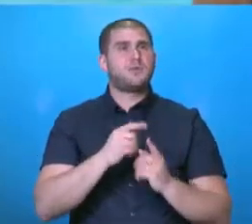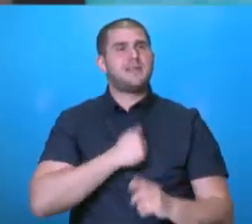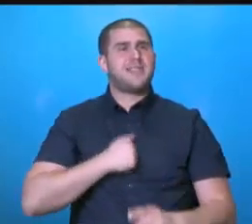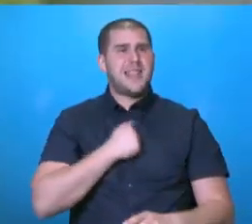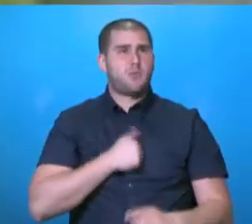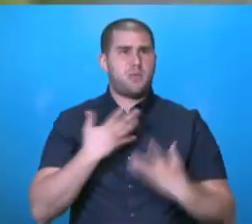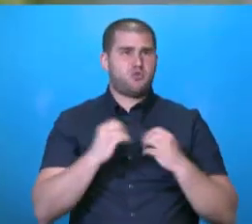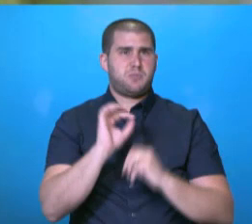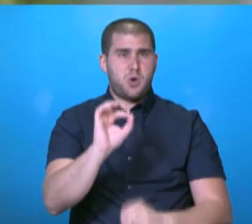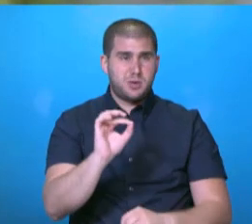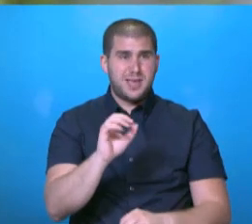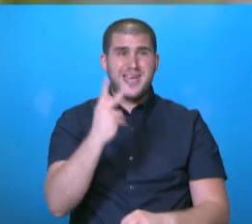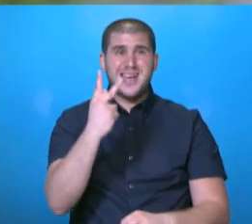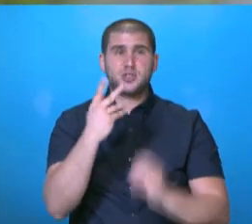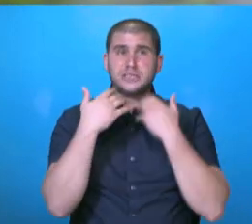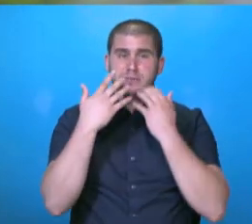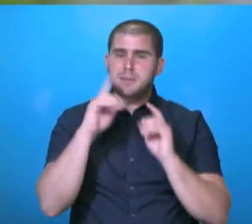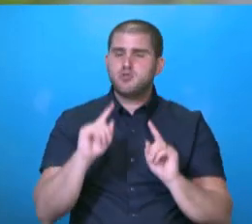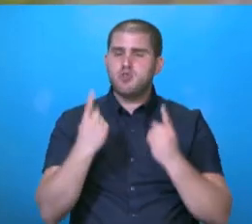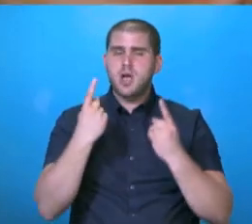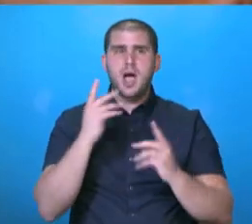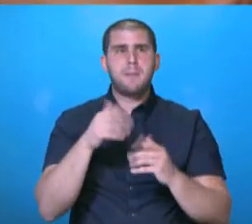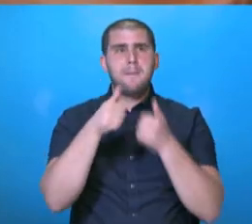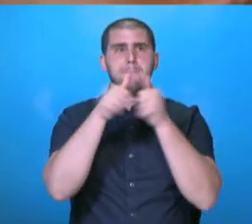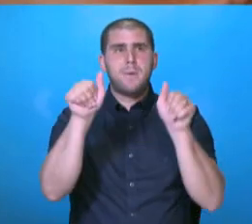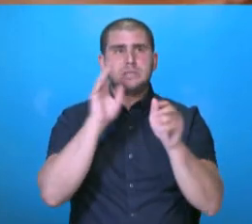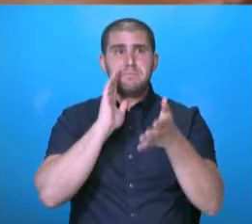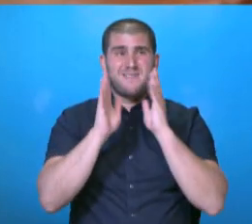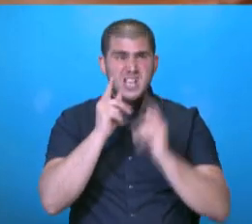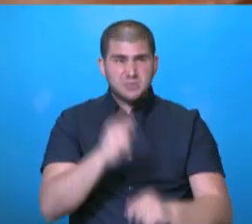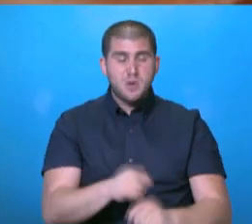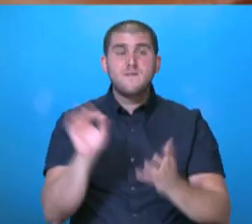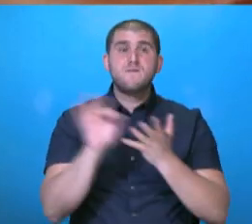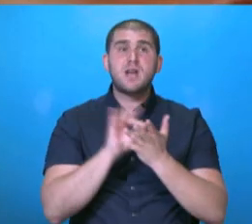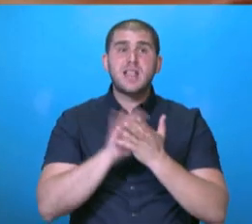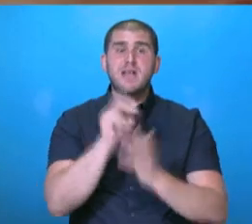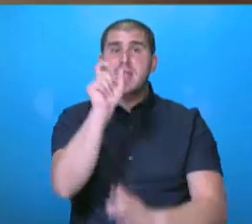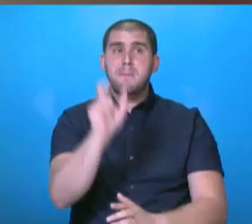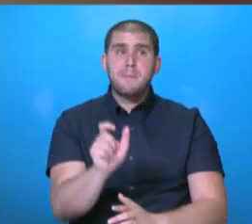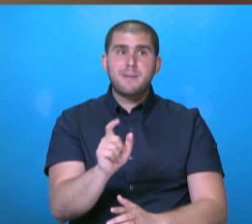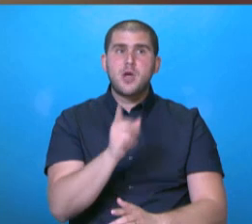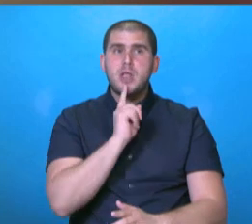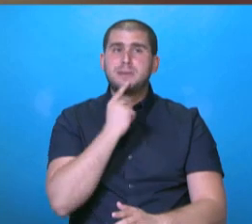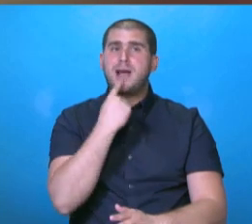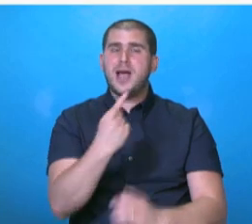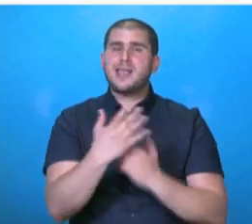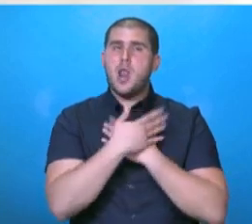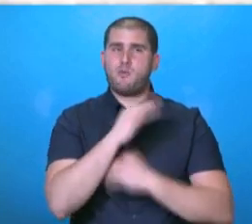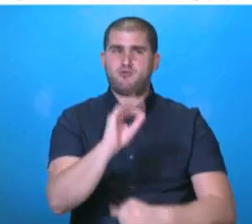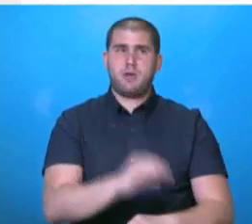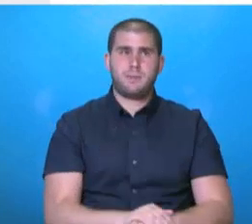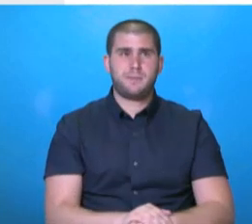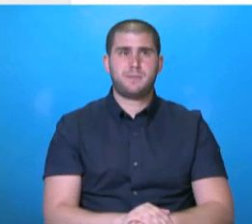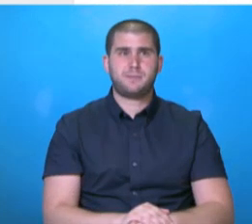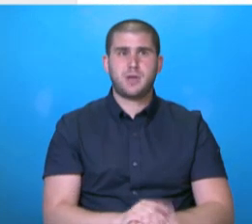למשפחות. כנישה תיארה את השתלשלות האירועים בפוסט בפייסבוק, וכתבה בו את המילים שלא הספיקה לומר לאהובה.